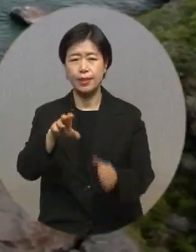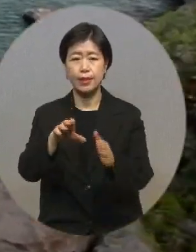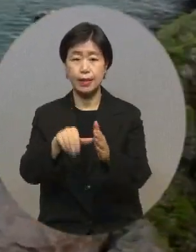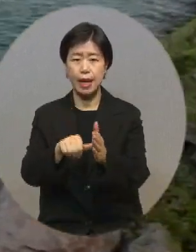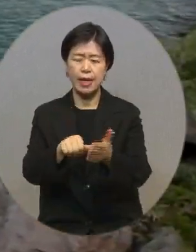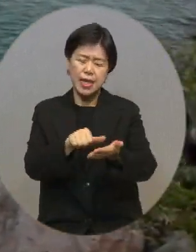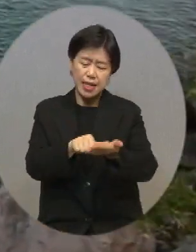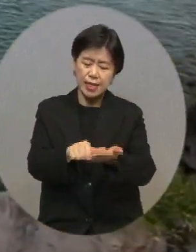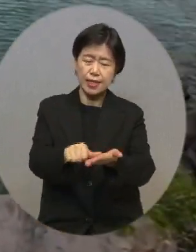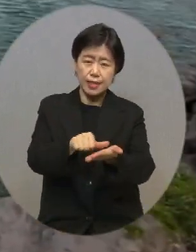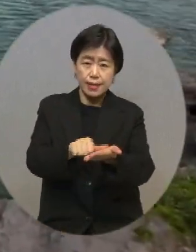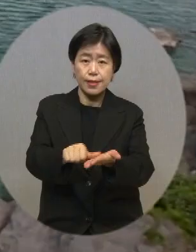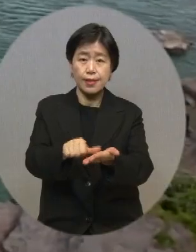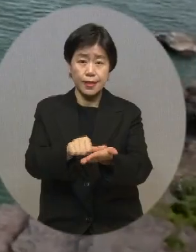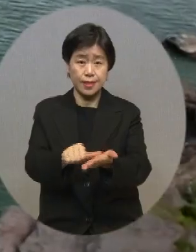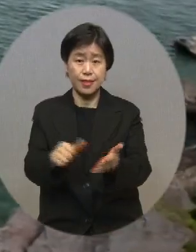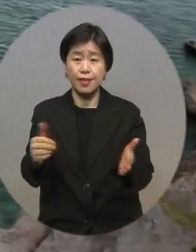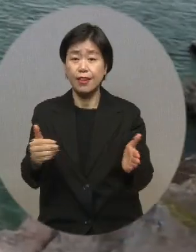미워지면